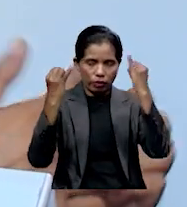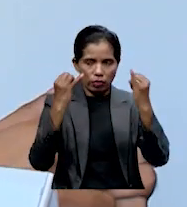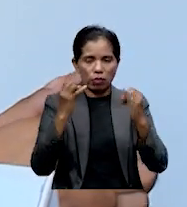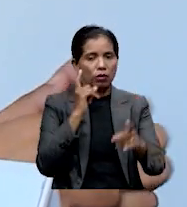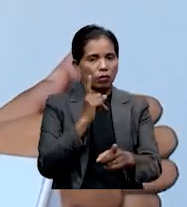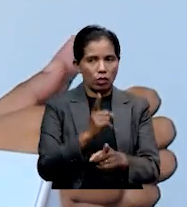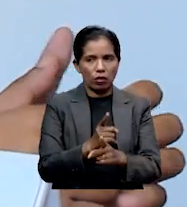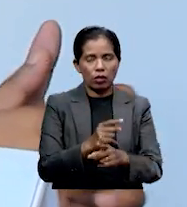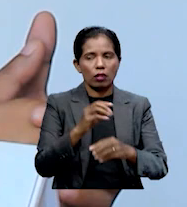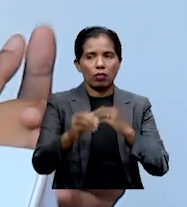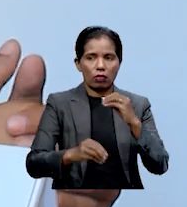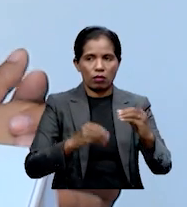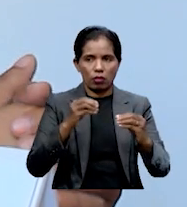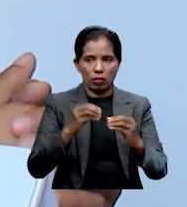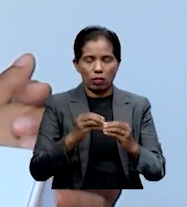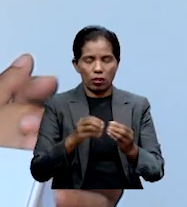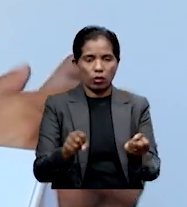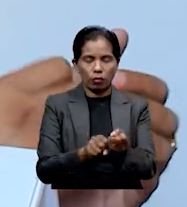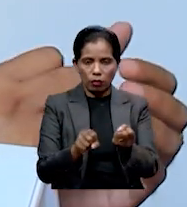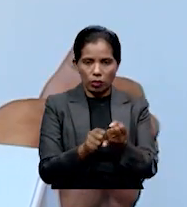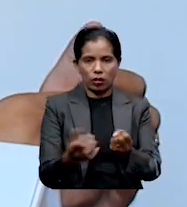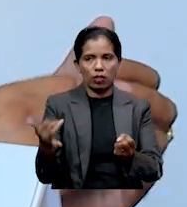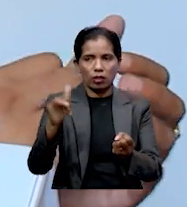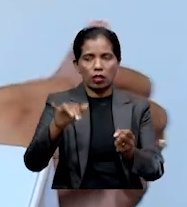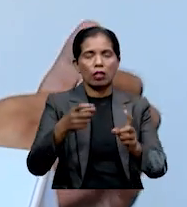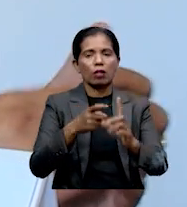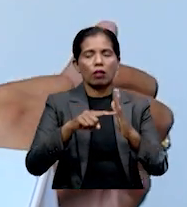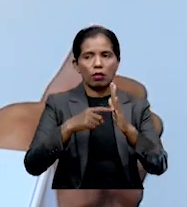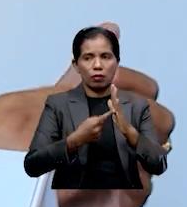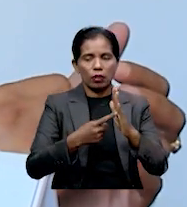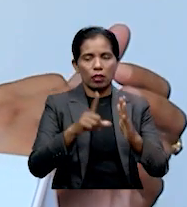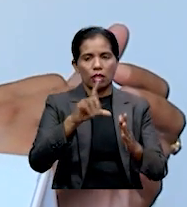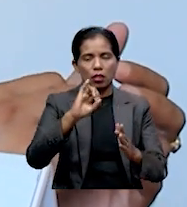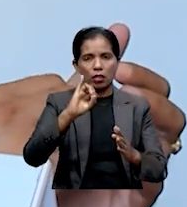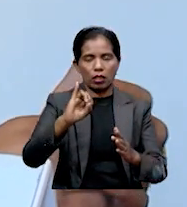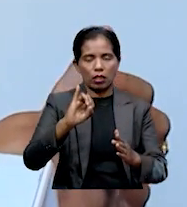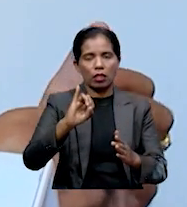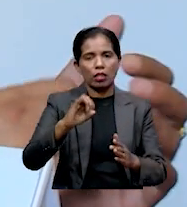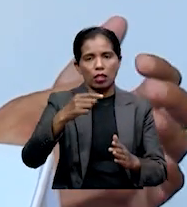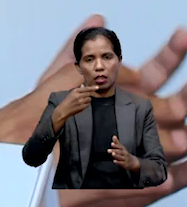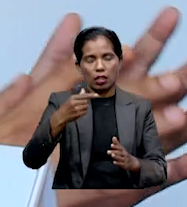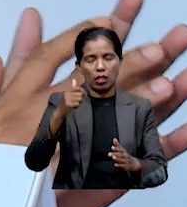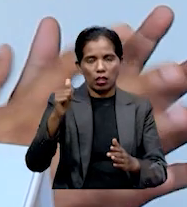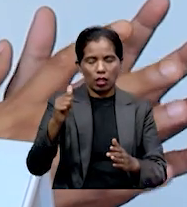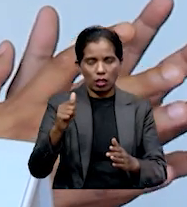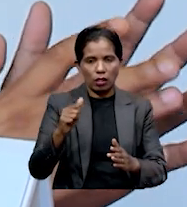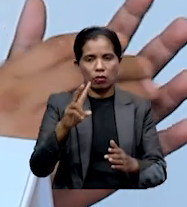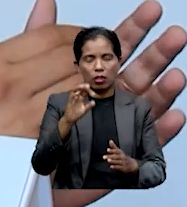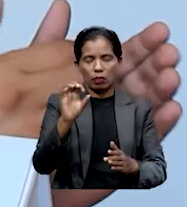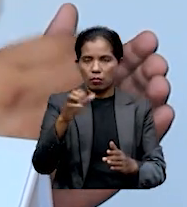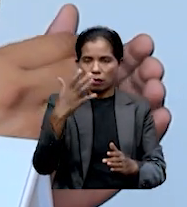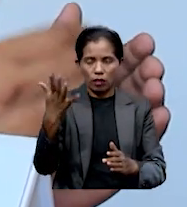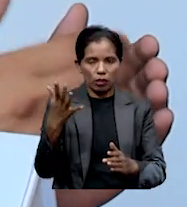klaru konaba sponsor sin nebe maka hahu husi liga ne hahu husi disini di kinzi te agora kami sedau kagetan kami